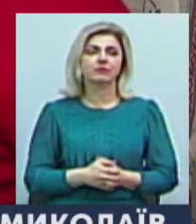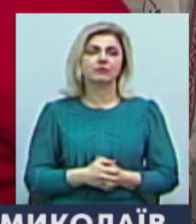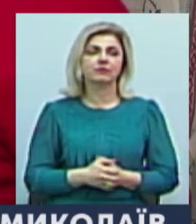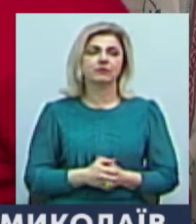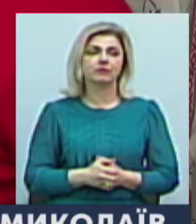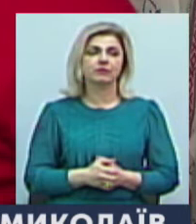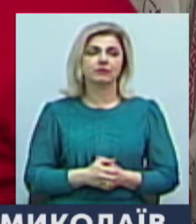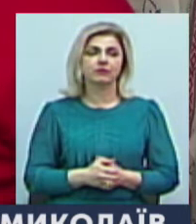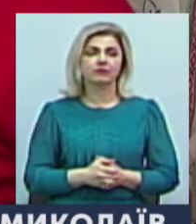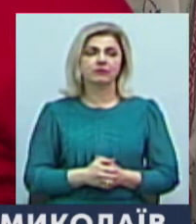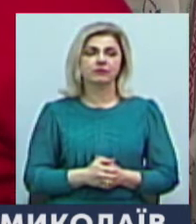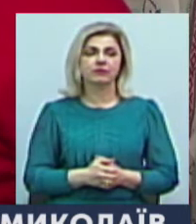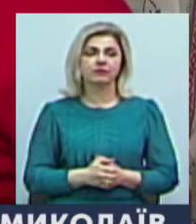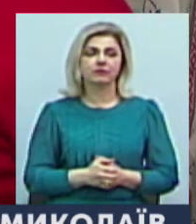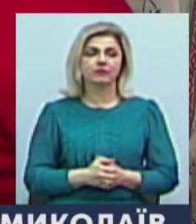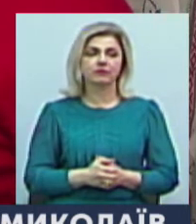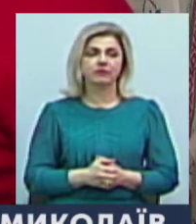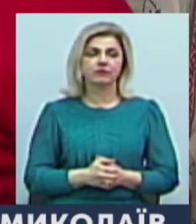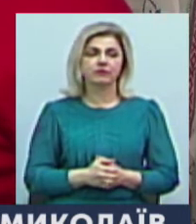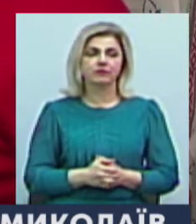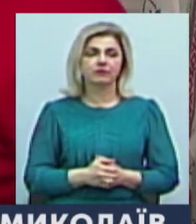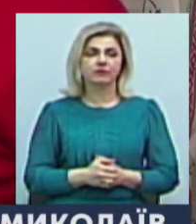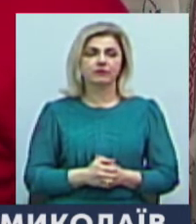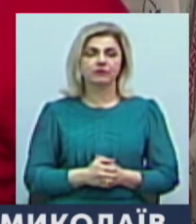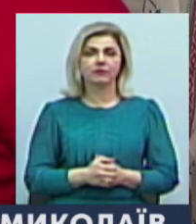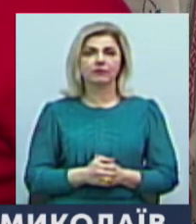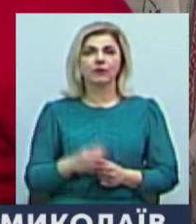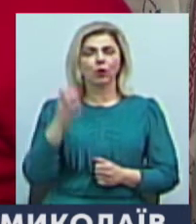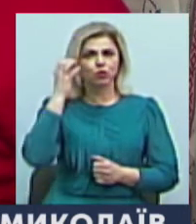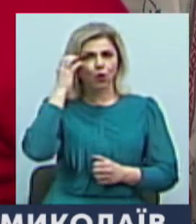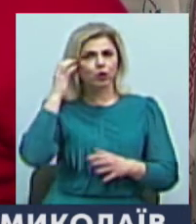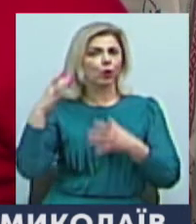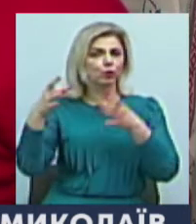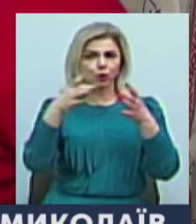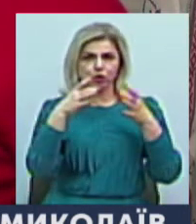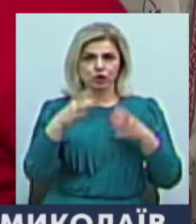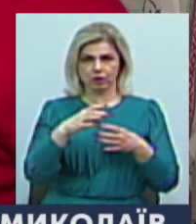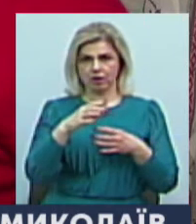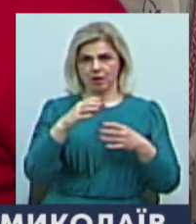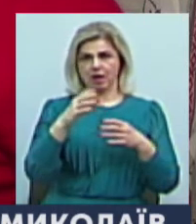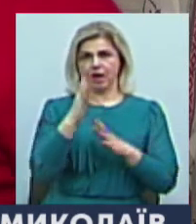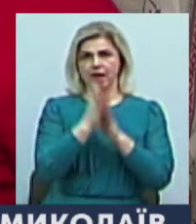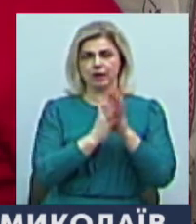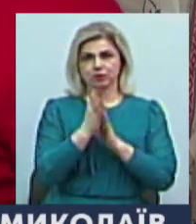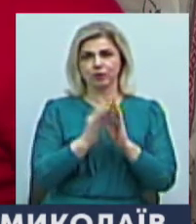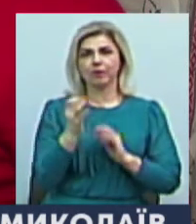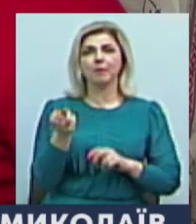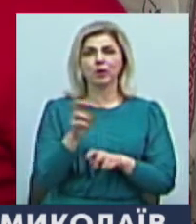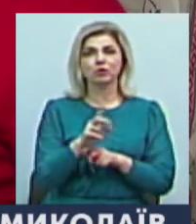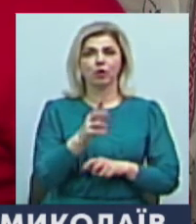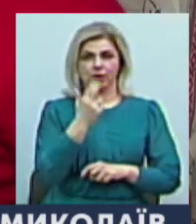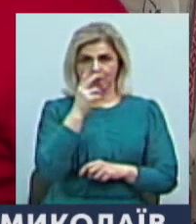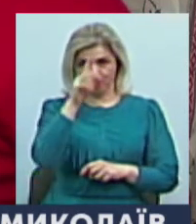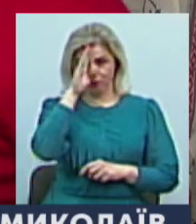нависли над городом, над лісом, прийшов молодець в маски